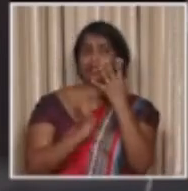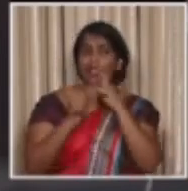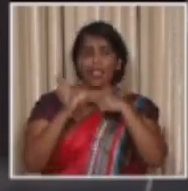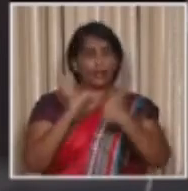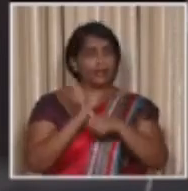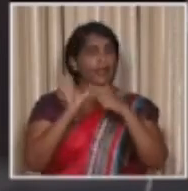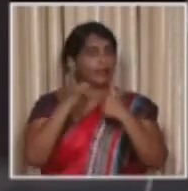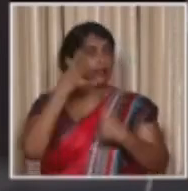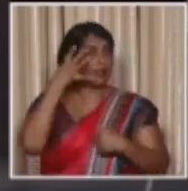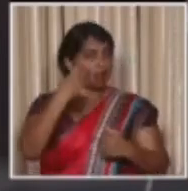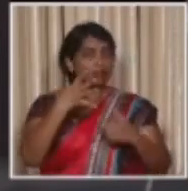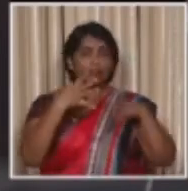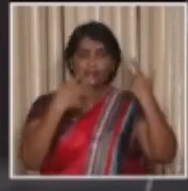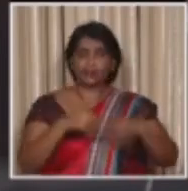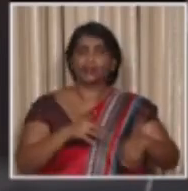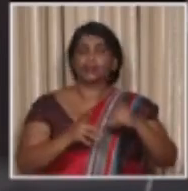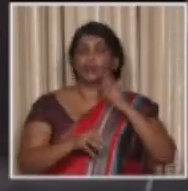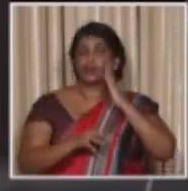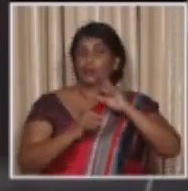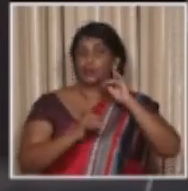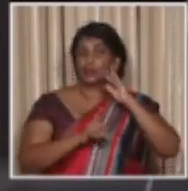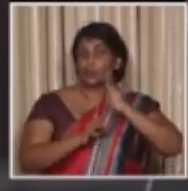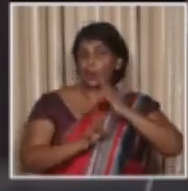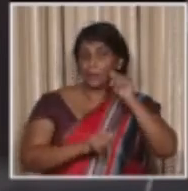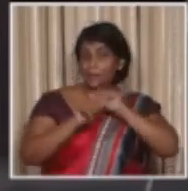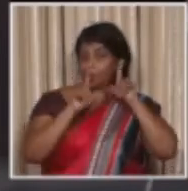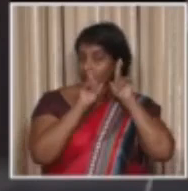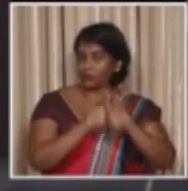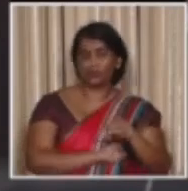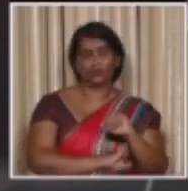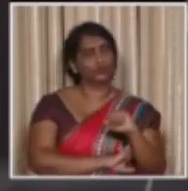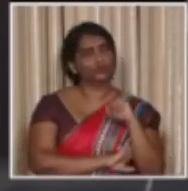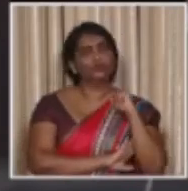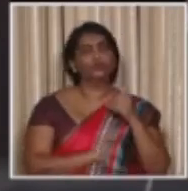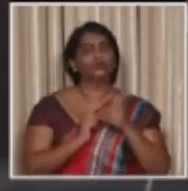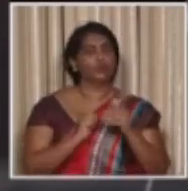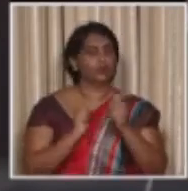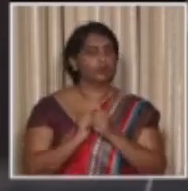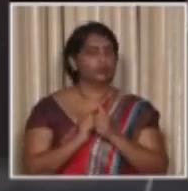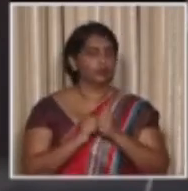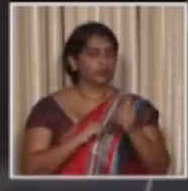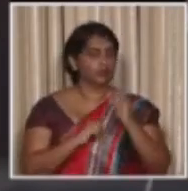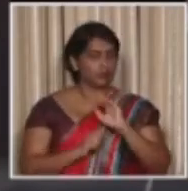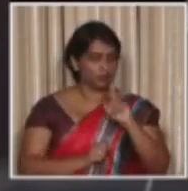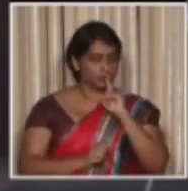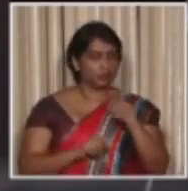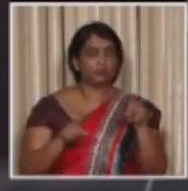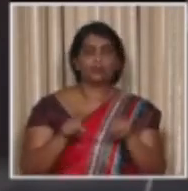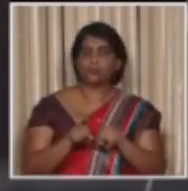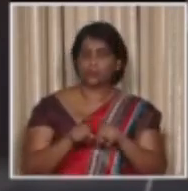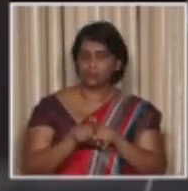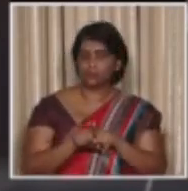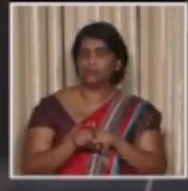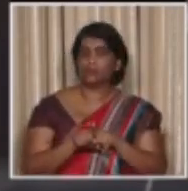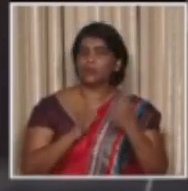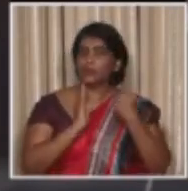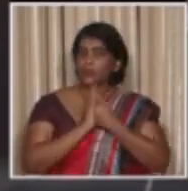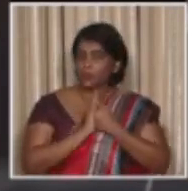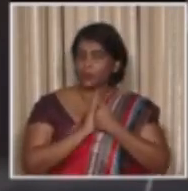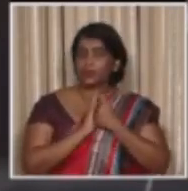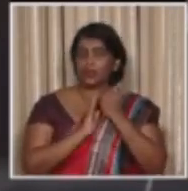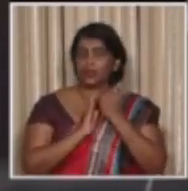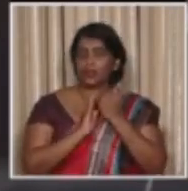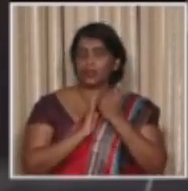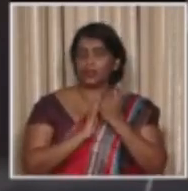පනත් හතර ගෙනල්ලා මේක බටහිර වෛද්‍ය විද්‍යාව වගේම ශක්තිමත් කරන්න වැඩ කිඩියර කරමු කියලා කියනවා. ඒ වගේම ගරු මූලාසන නිරුඩ